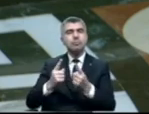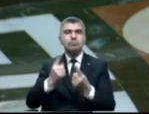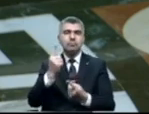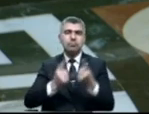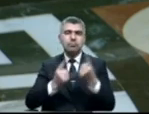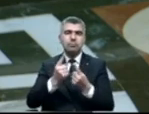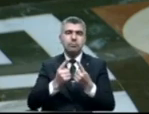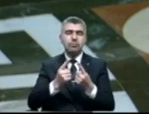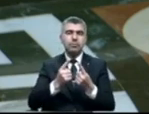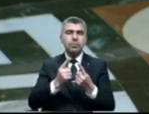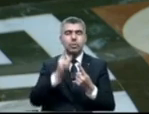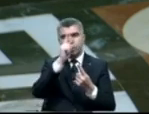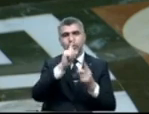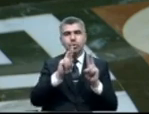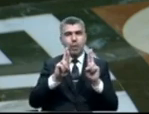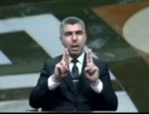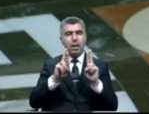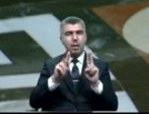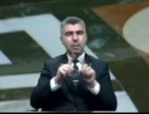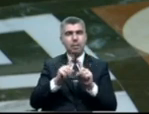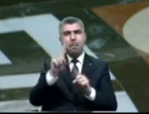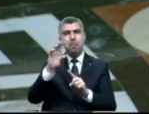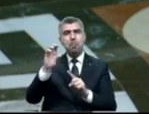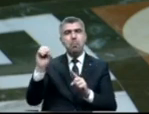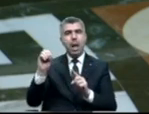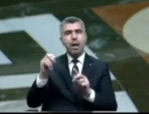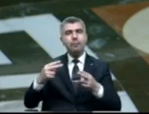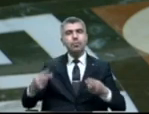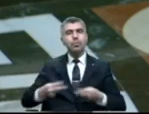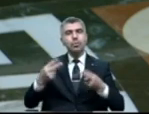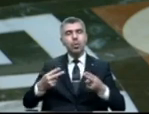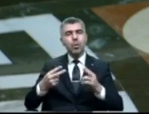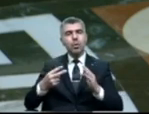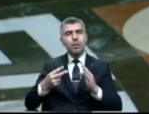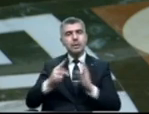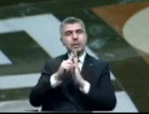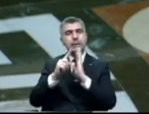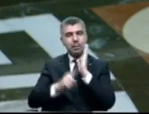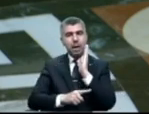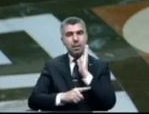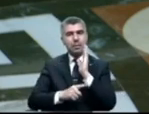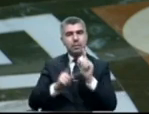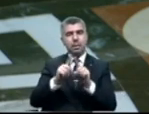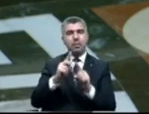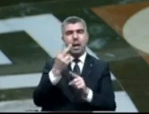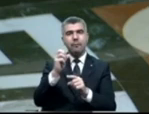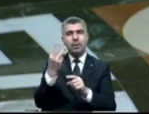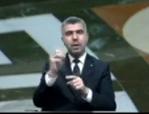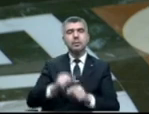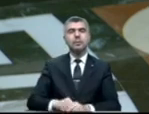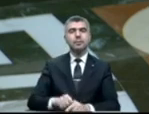باش تكون عصرنا ديال 100 سوق أسبوعي من هنا ل 2030